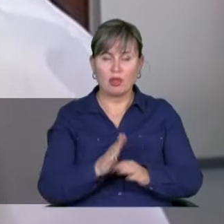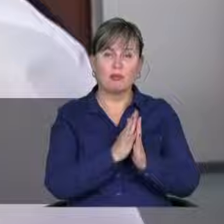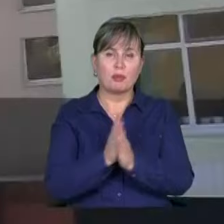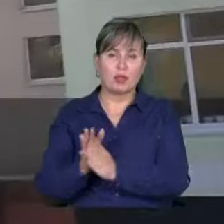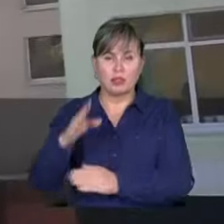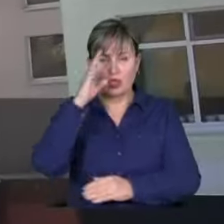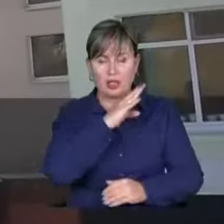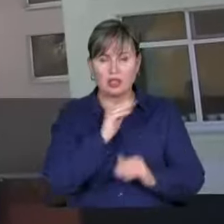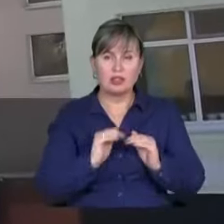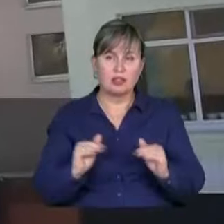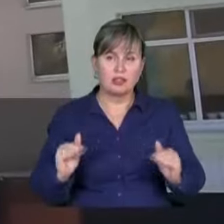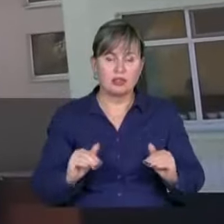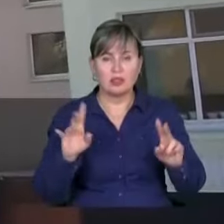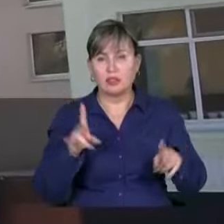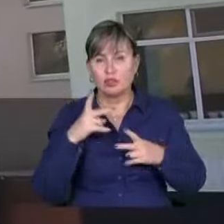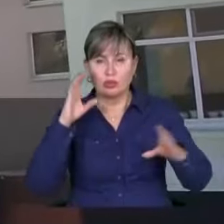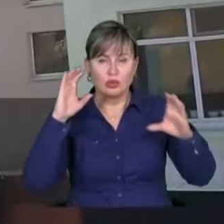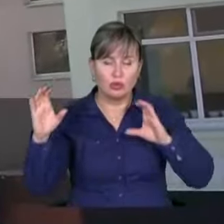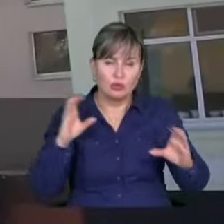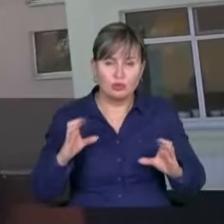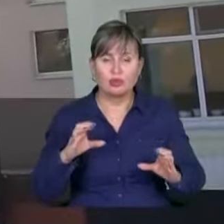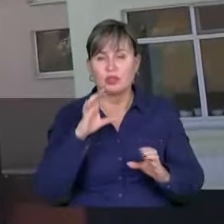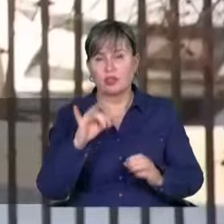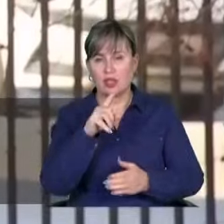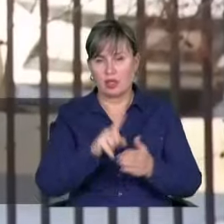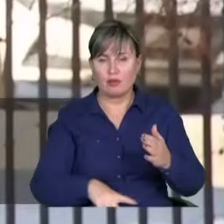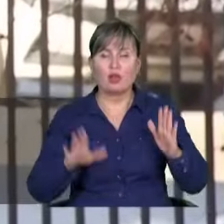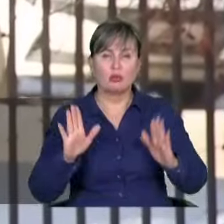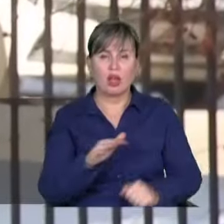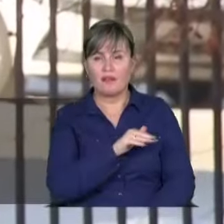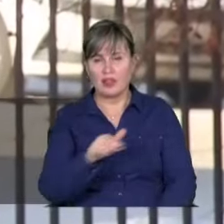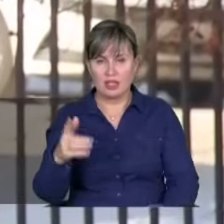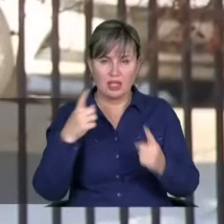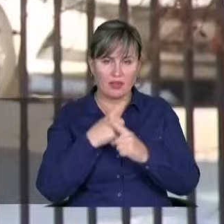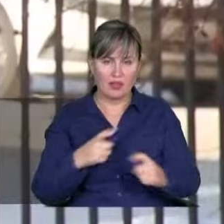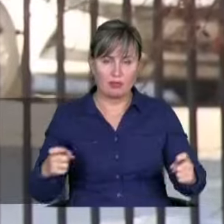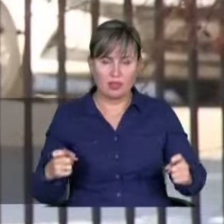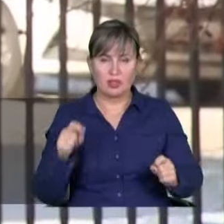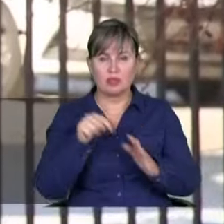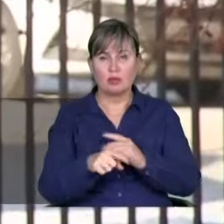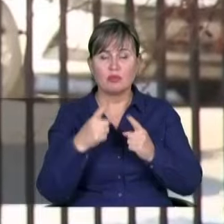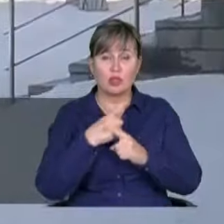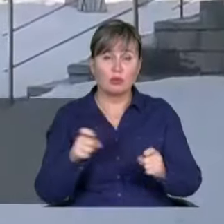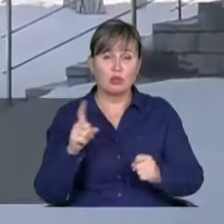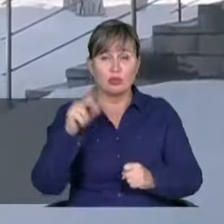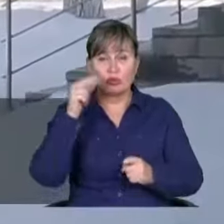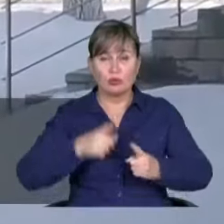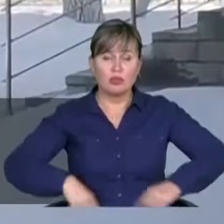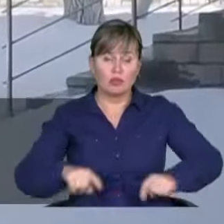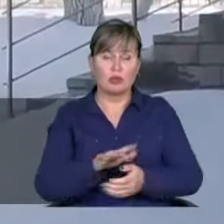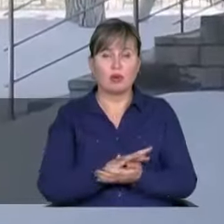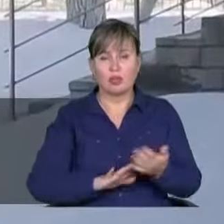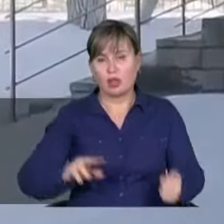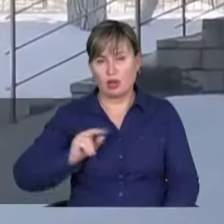попросили родителей и детей не поддаваться на провокации и доверять только официальной информации. Там сообщили, что учебные заведения